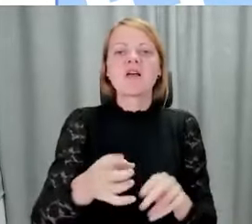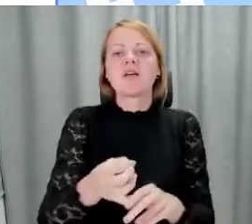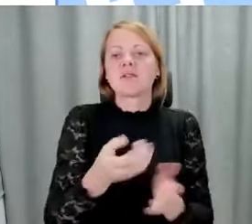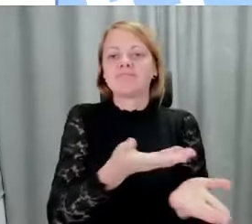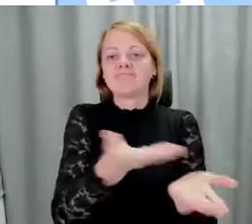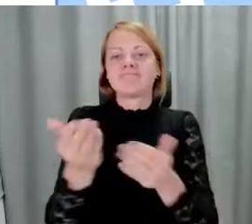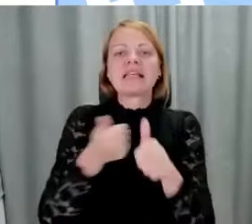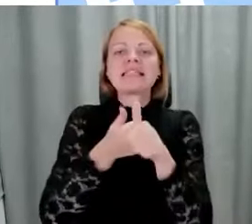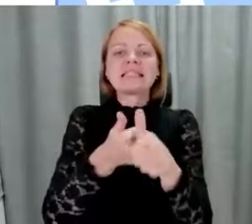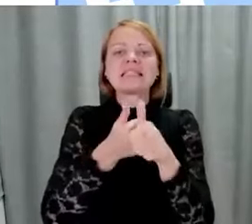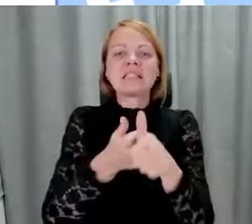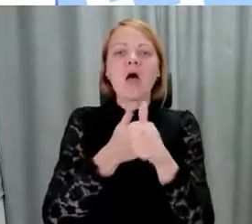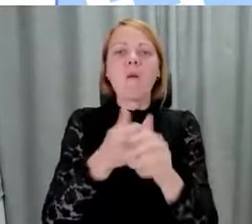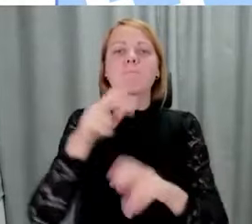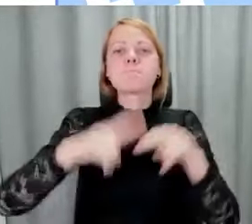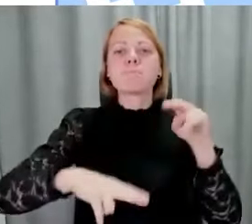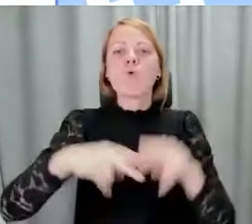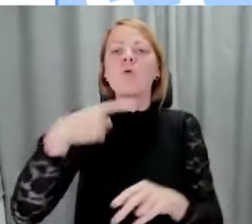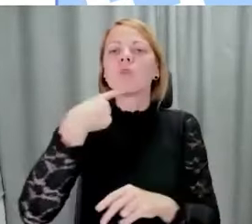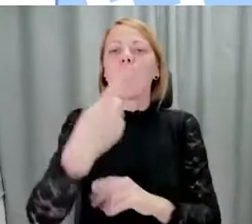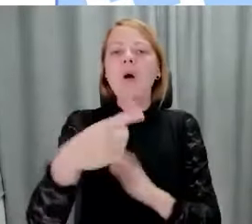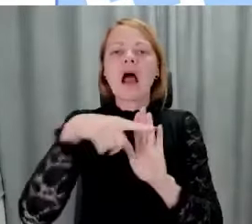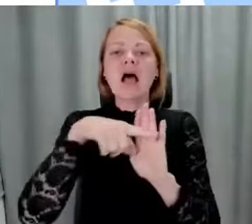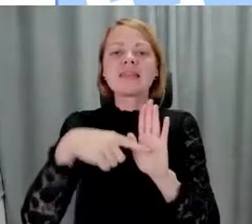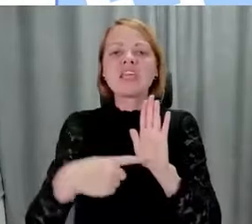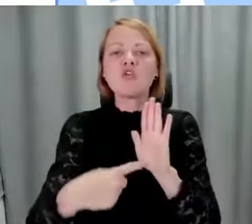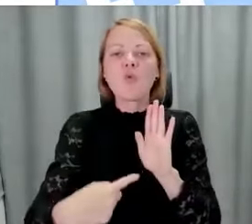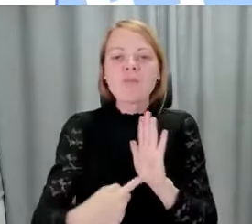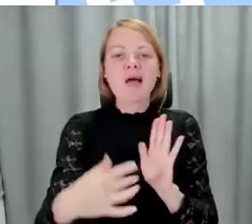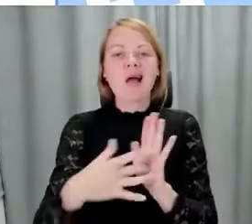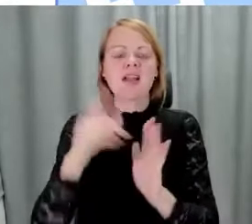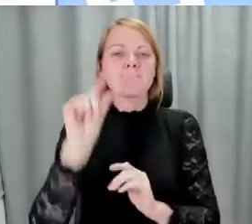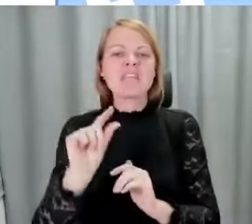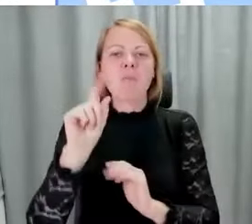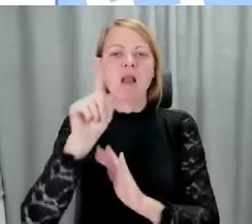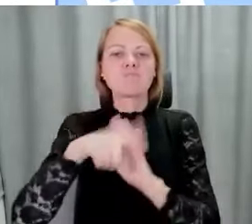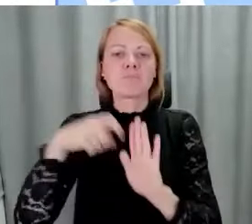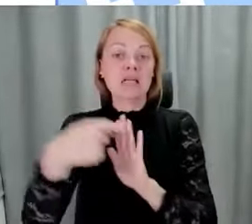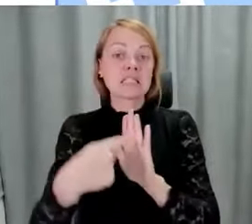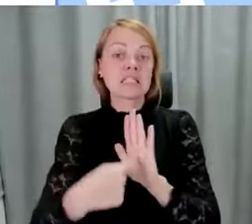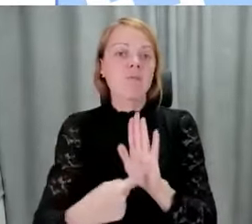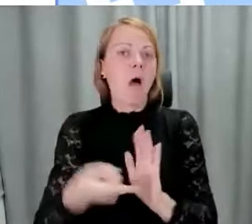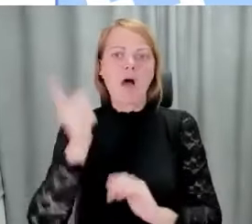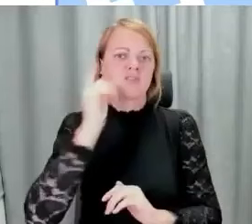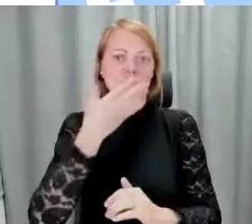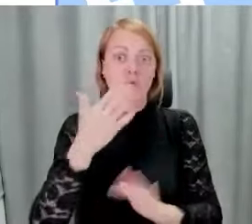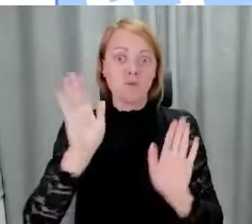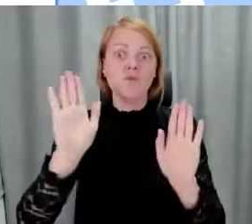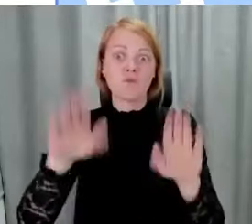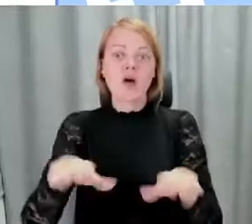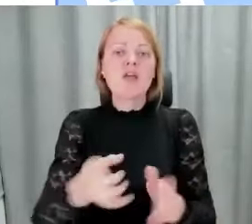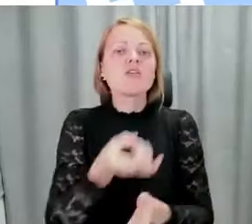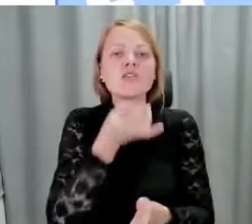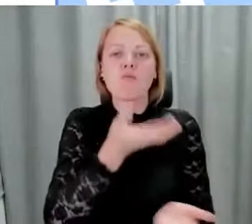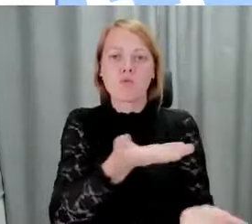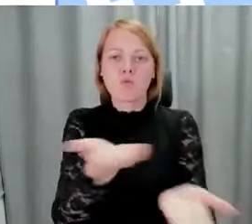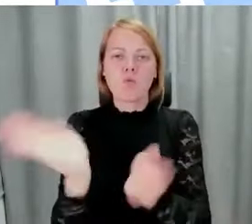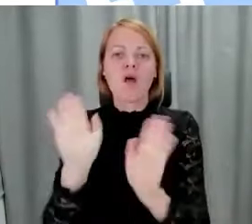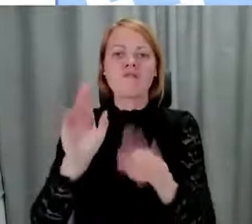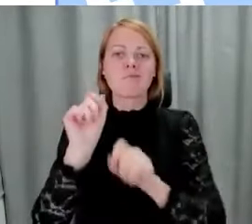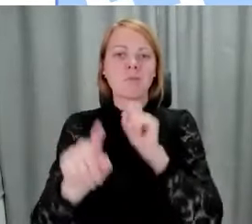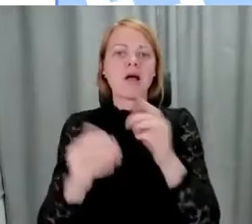VUG norādījumiem par to, kas ir šis minimālās prasības. Tas nav aizliegts, un to jebkurš būvniecības ierosinātājs pasūtītājs var šobrīd jau to